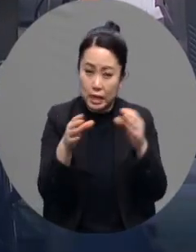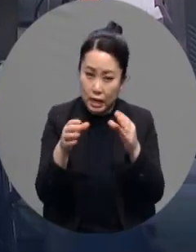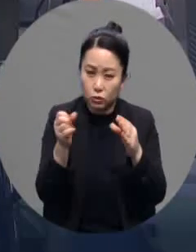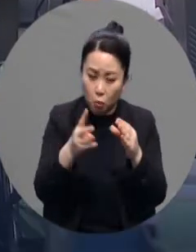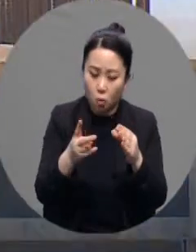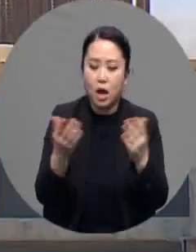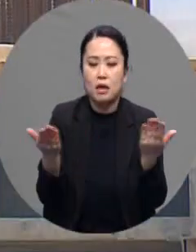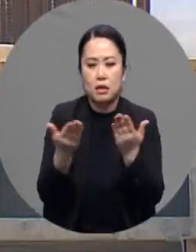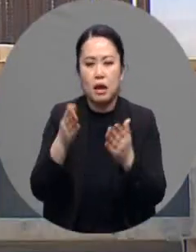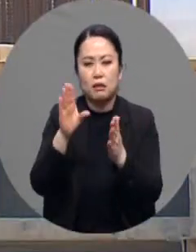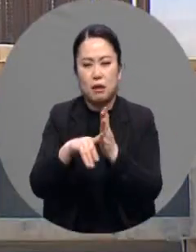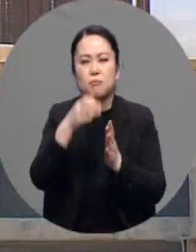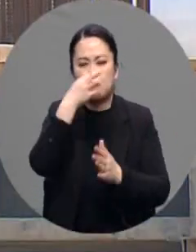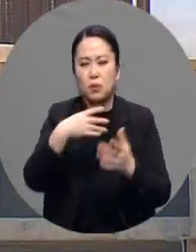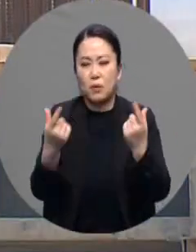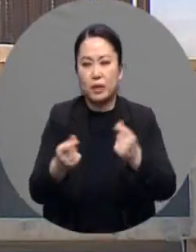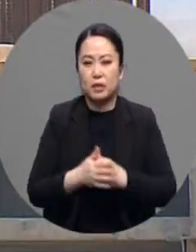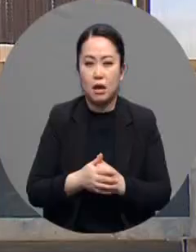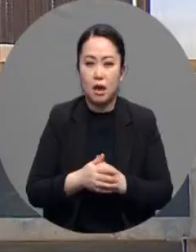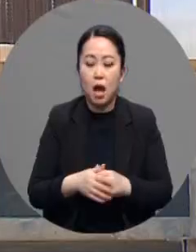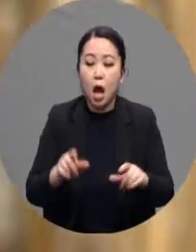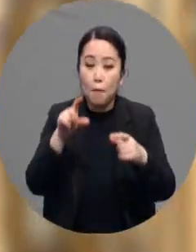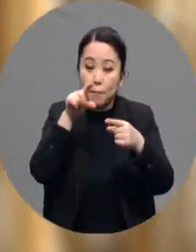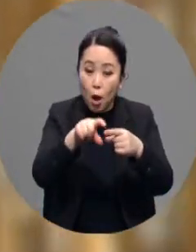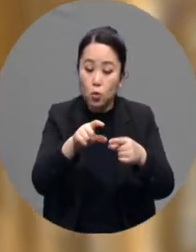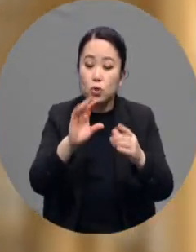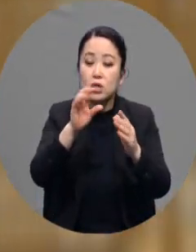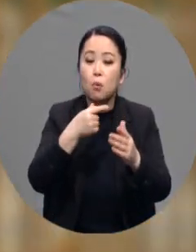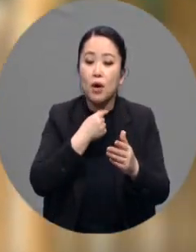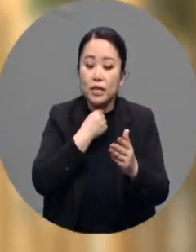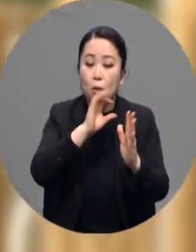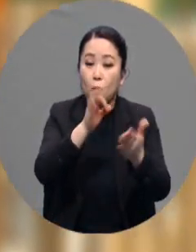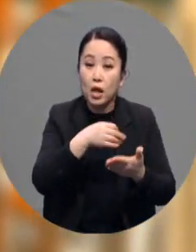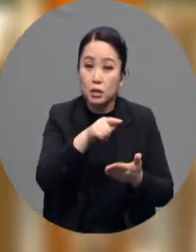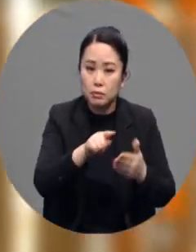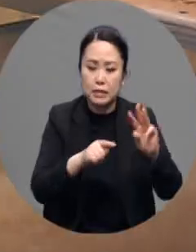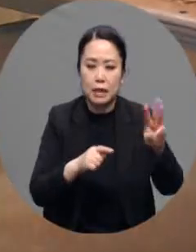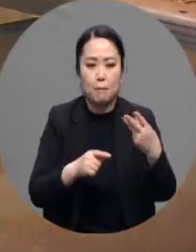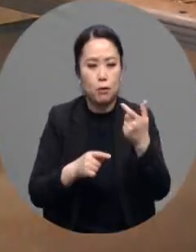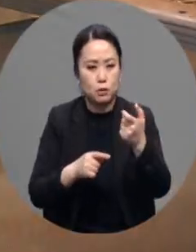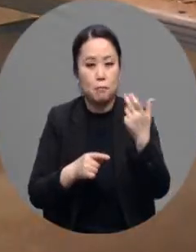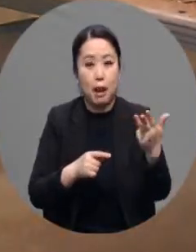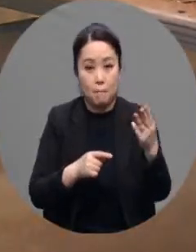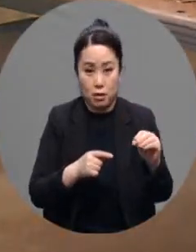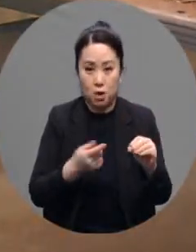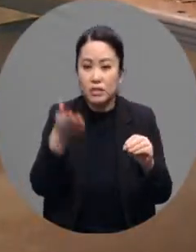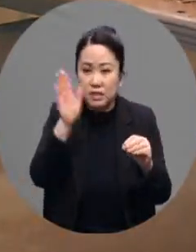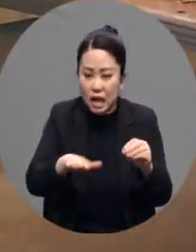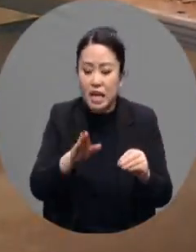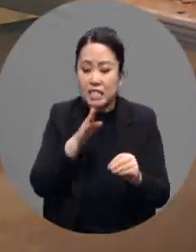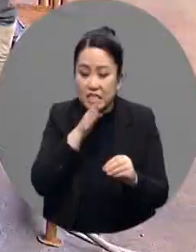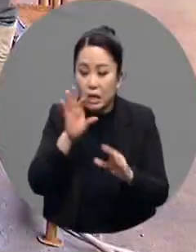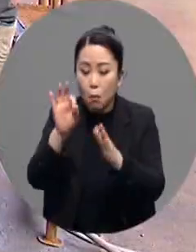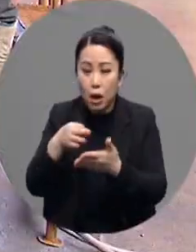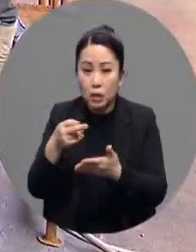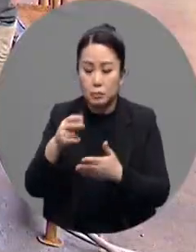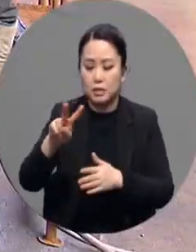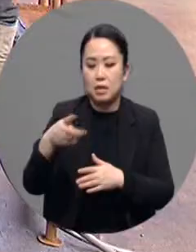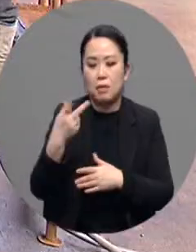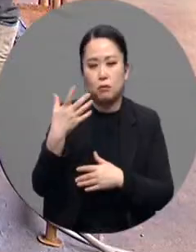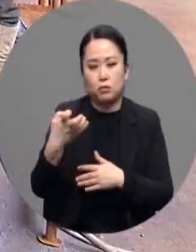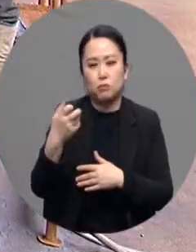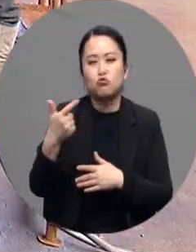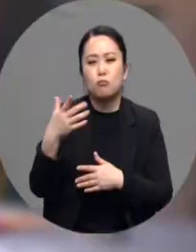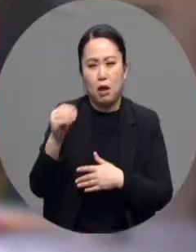않으실까? 평균 희망 임금은 월 368만 원인데 비해 실 지급액은 월 296만